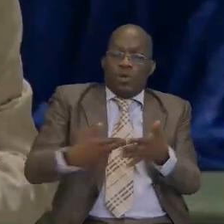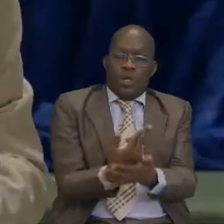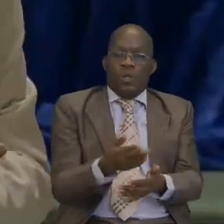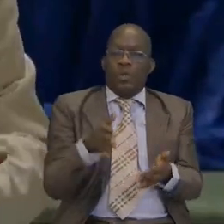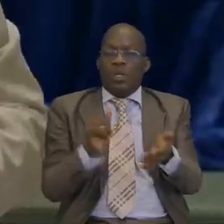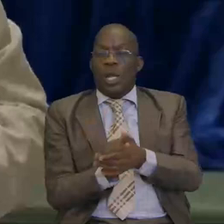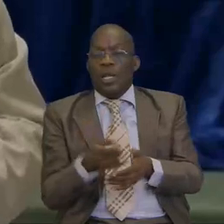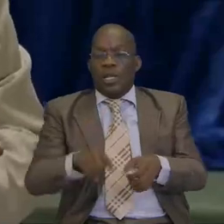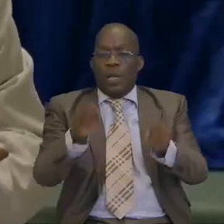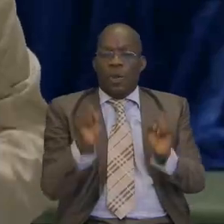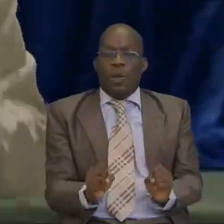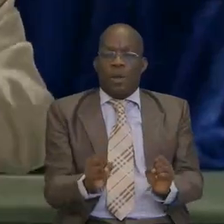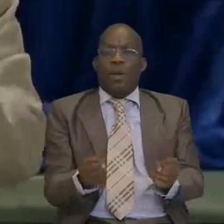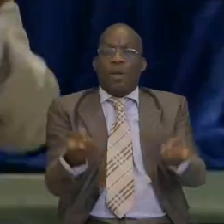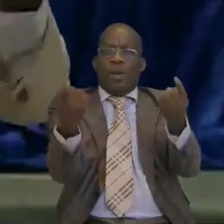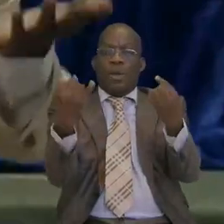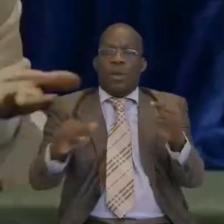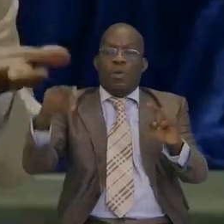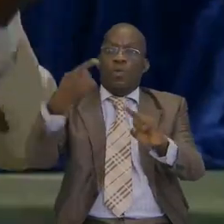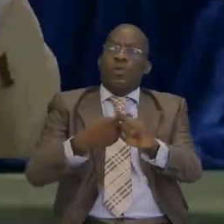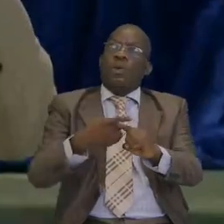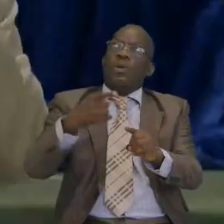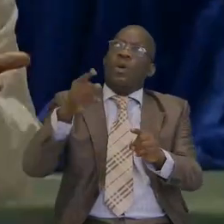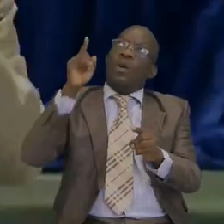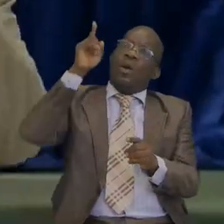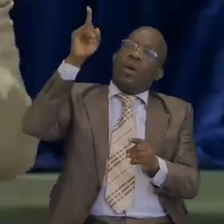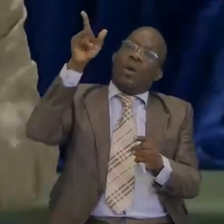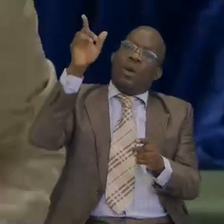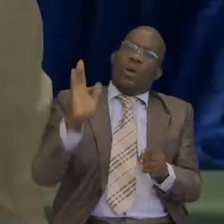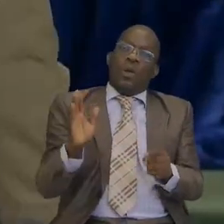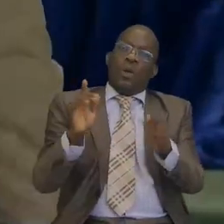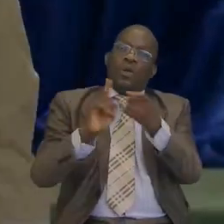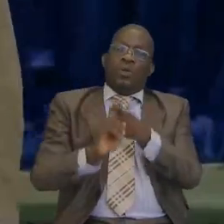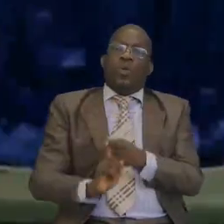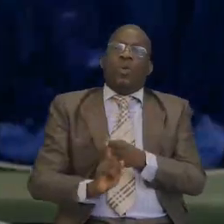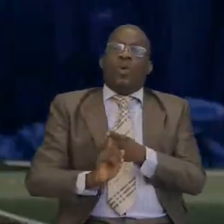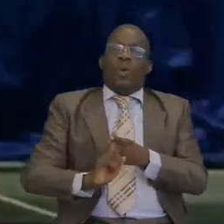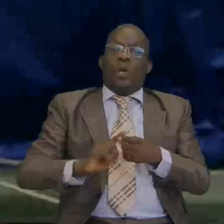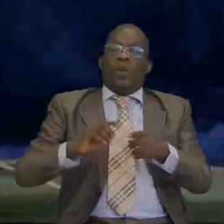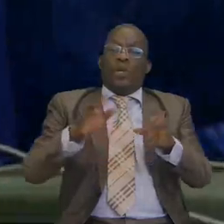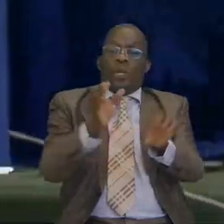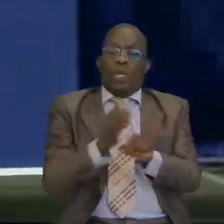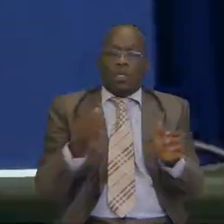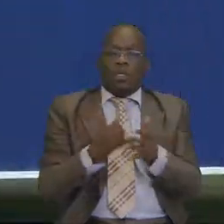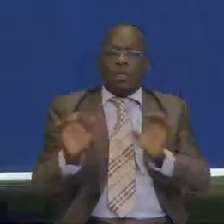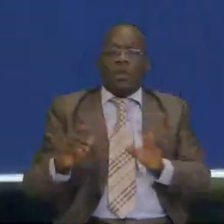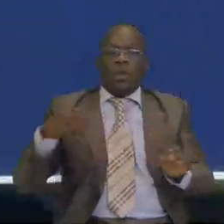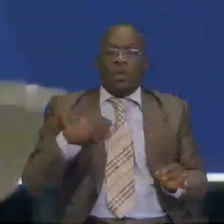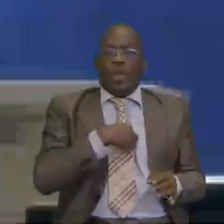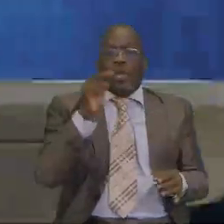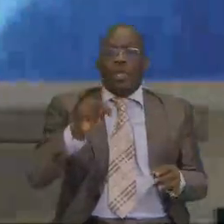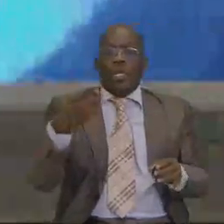La puissance venant de la source pour que cela soit fait. Nous avons besoin de la puissance.